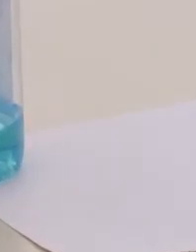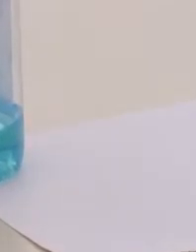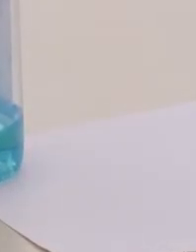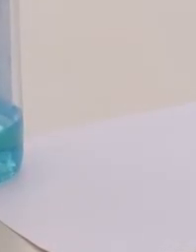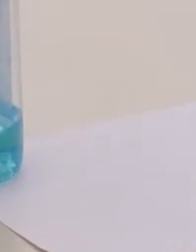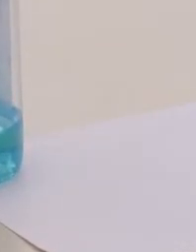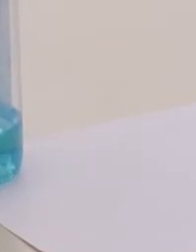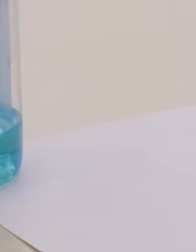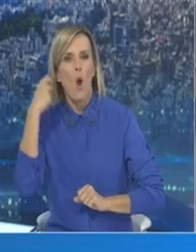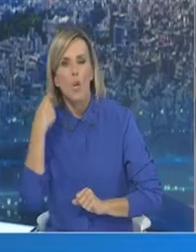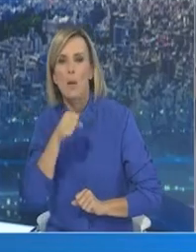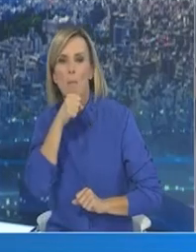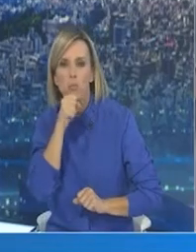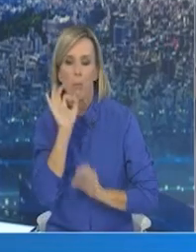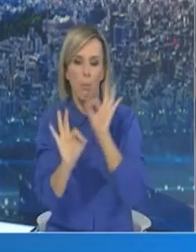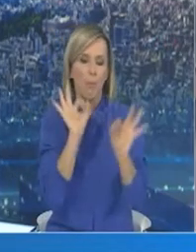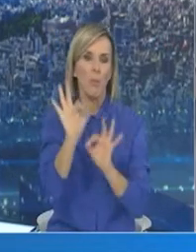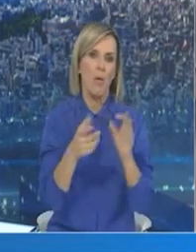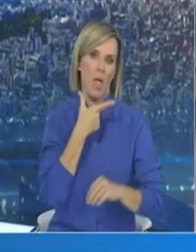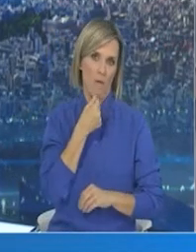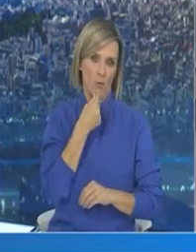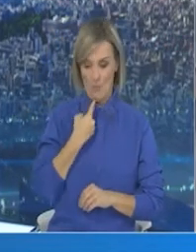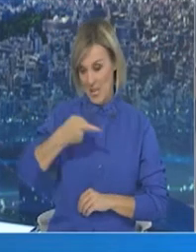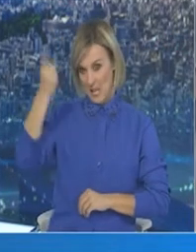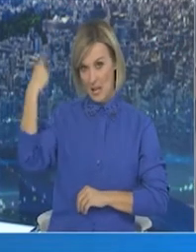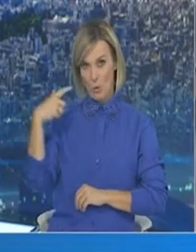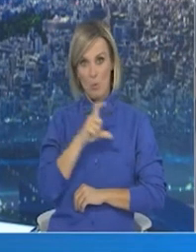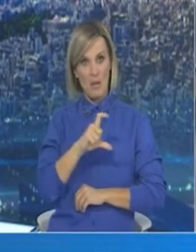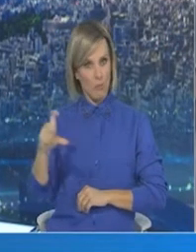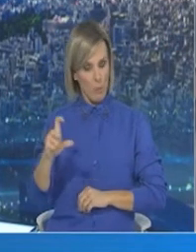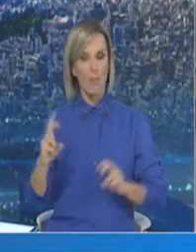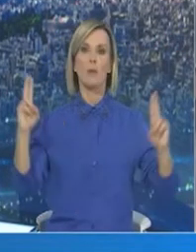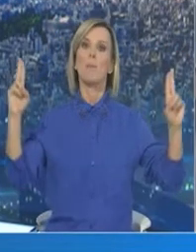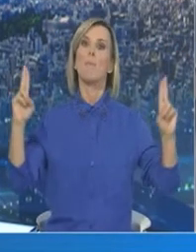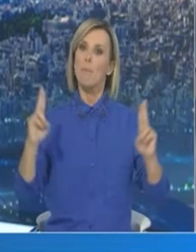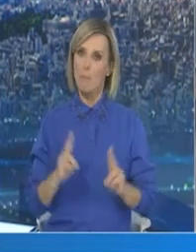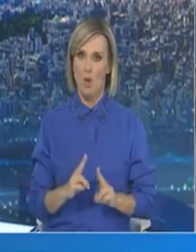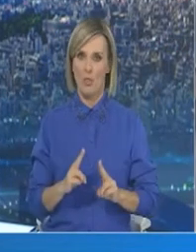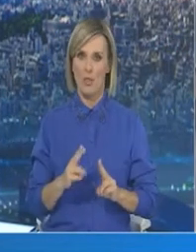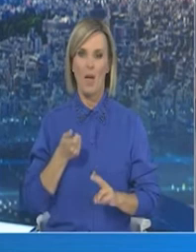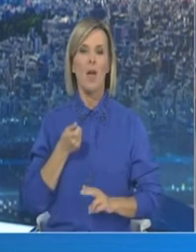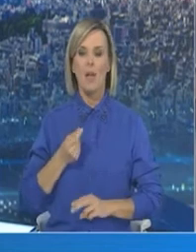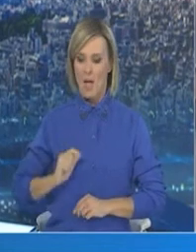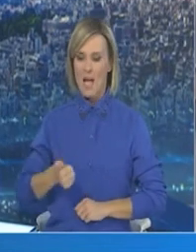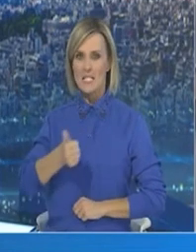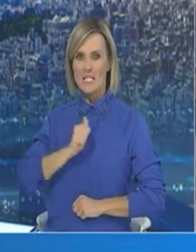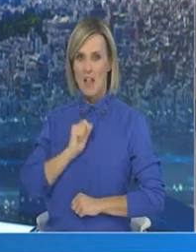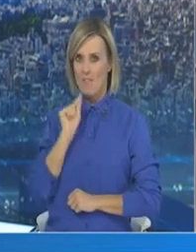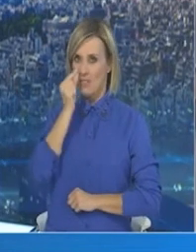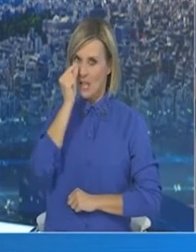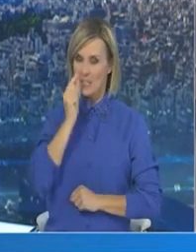Βάνα Παπαευαγγέλου. Την εβδομάδα που μας πέρασε, μειώθηκε ο αριθμός των τεστ κατά τι αναμέρα σε δομές υγείας